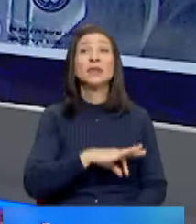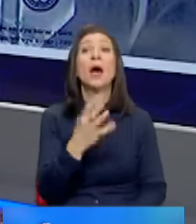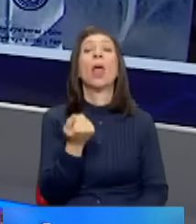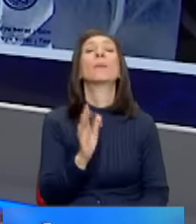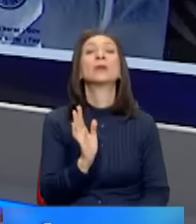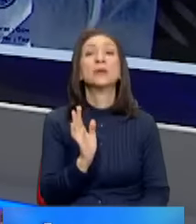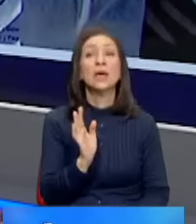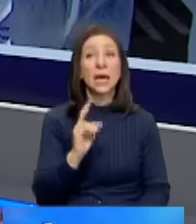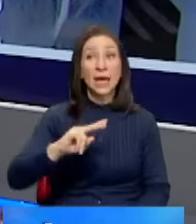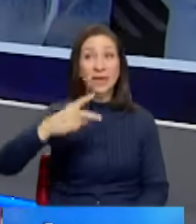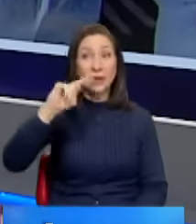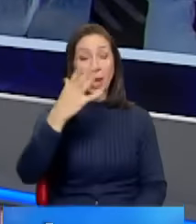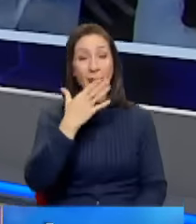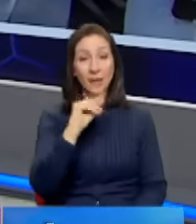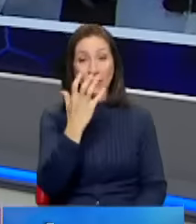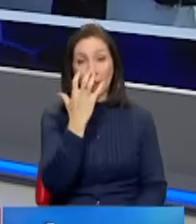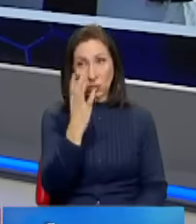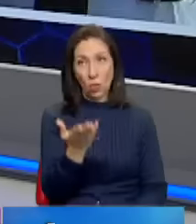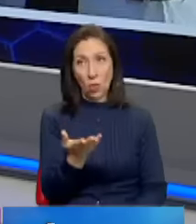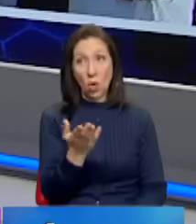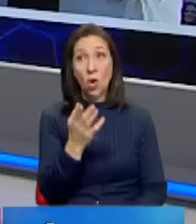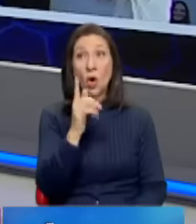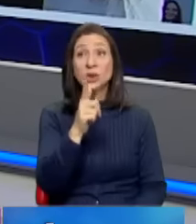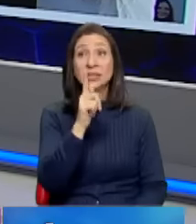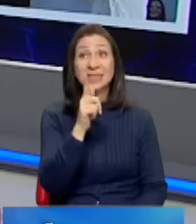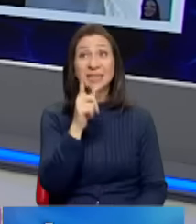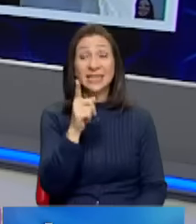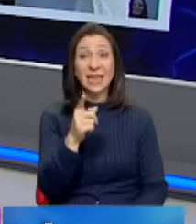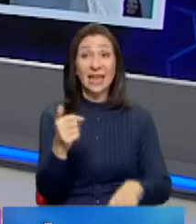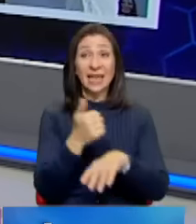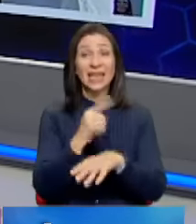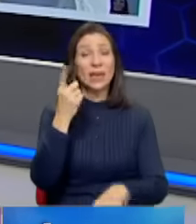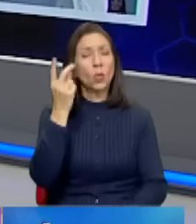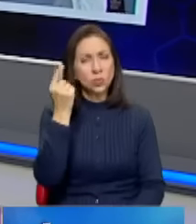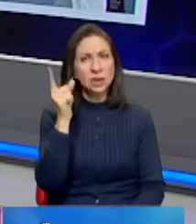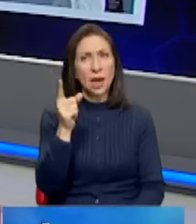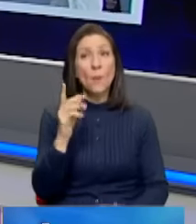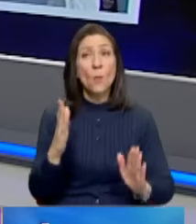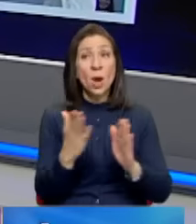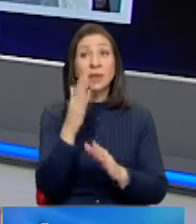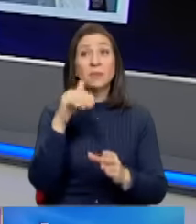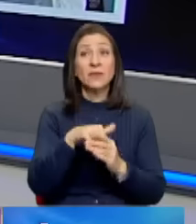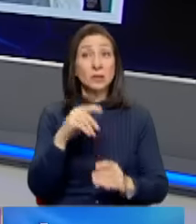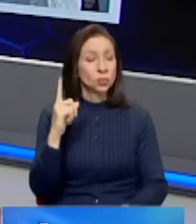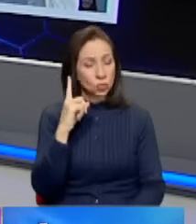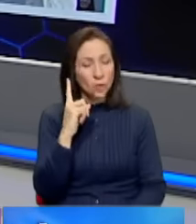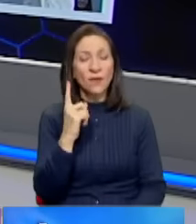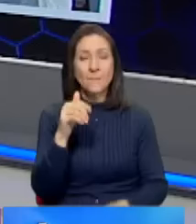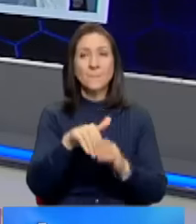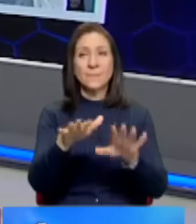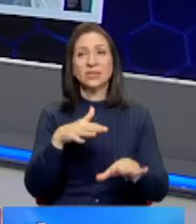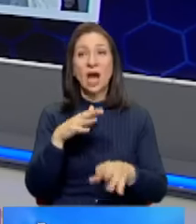faydalanamadı. Kademeli emeklilik bekliyor o yüzden. O seslerini iktidar unutsa da muhalefet vekilleri duydu ve